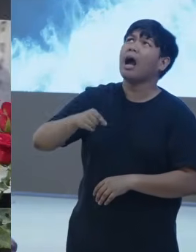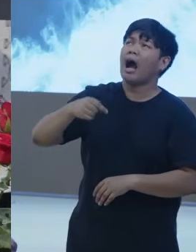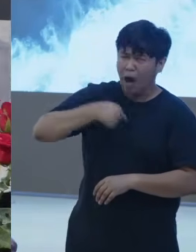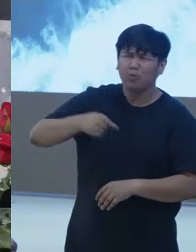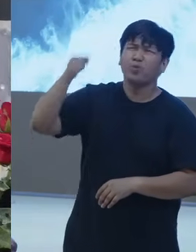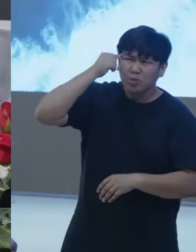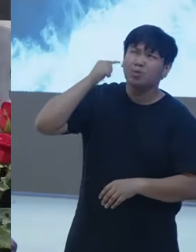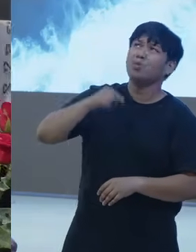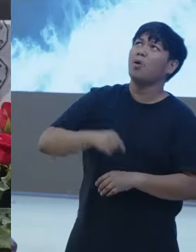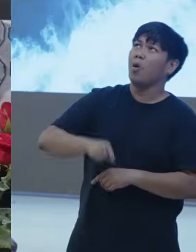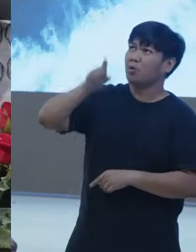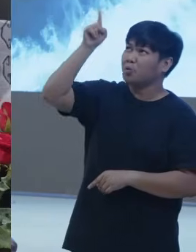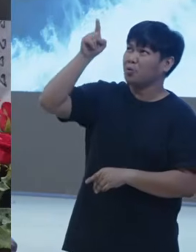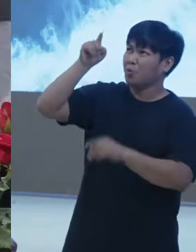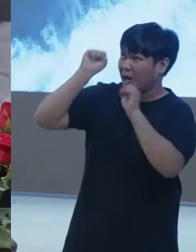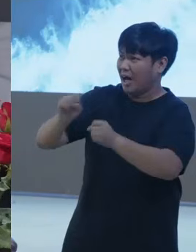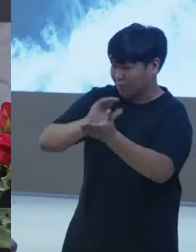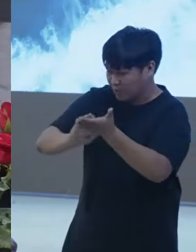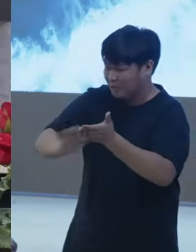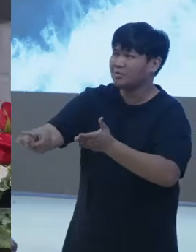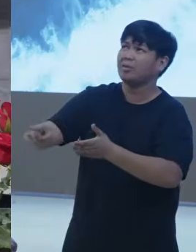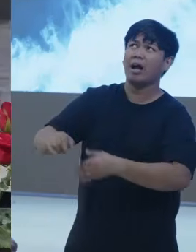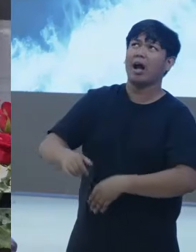Sinasabi ko na nga ba eh.